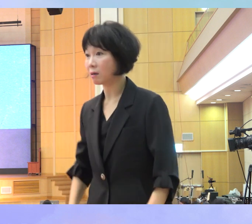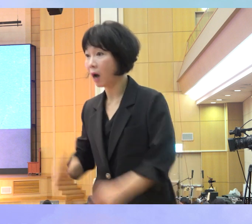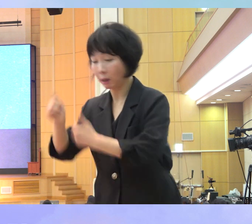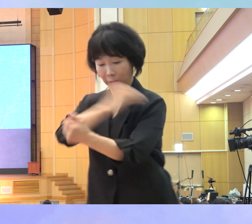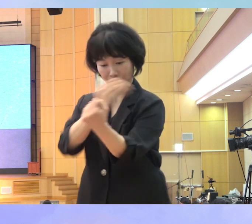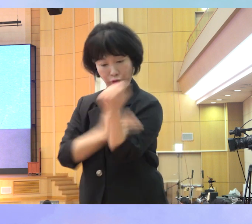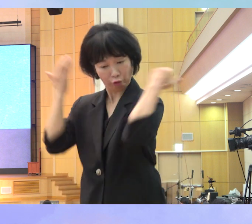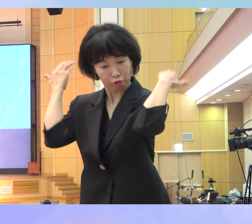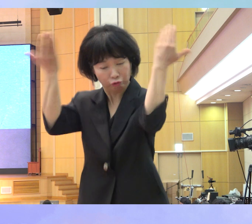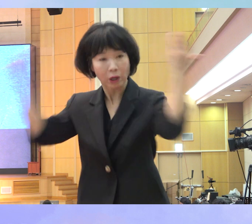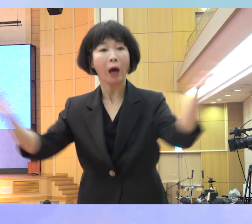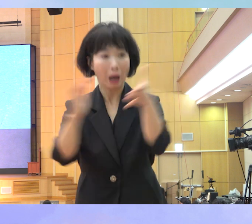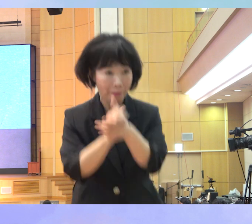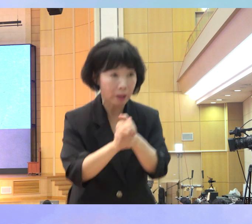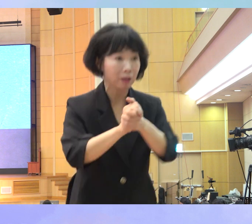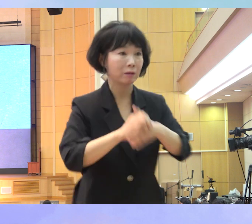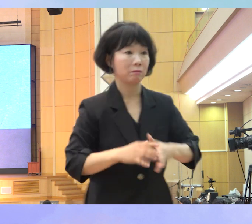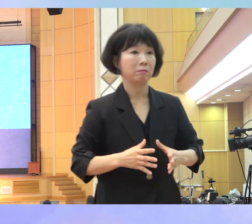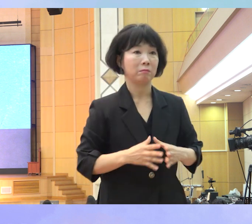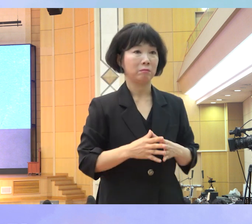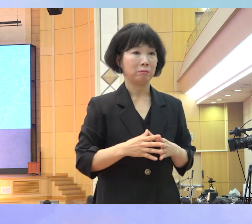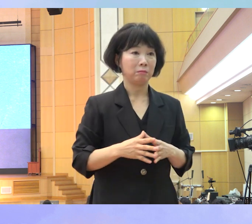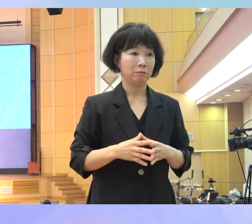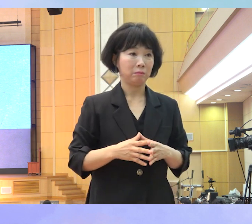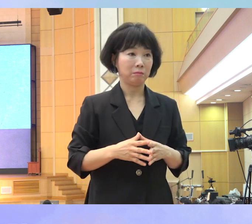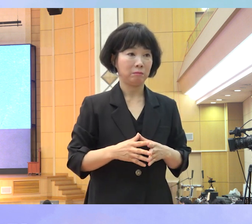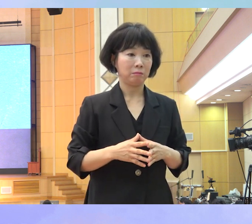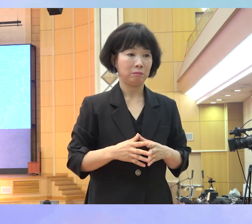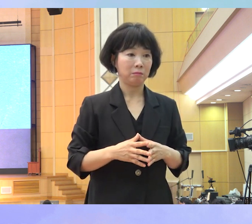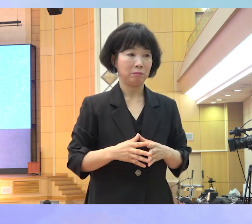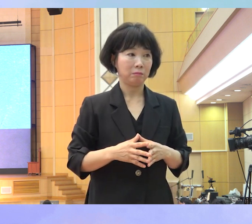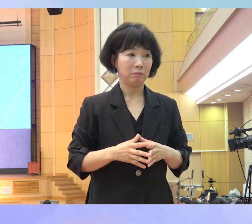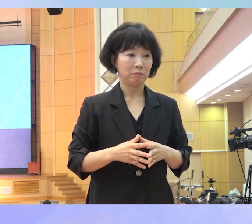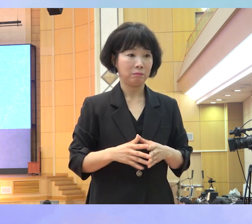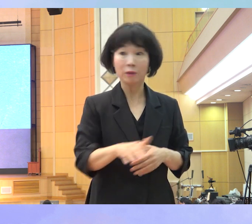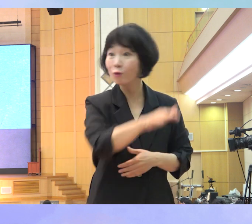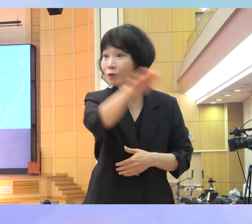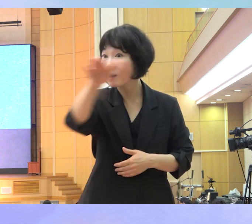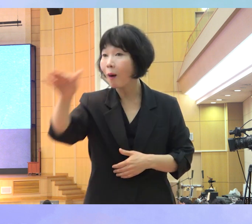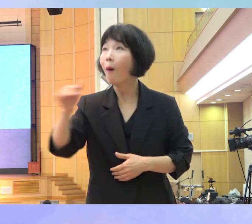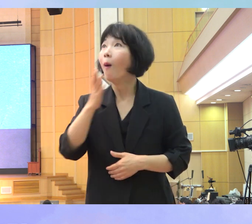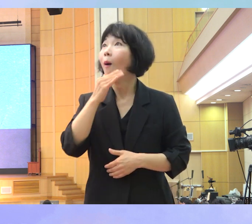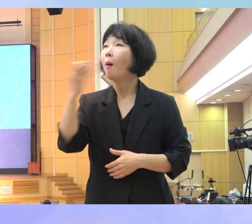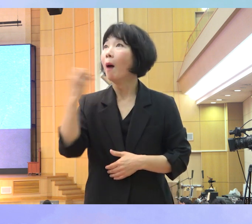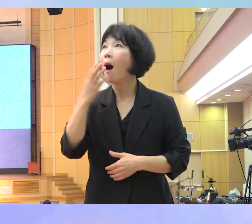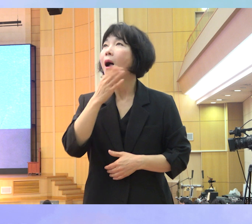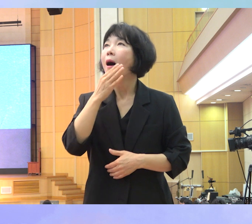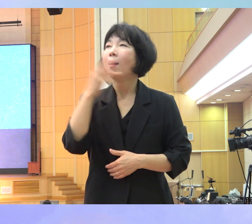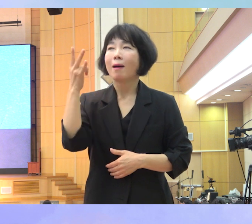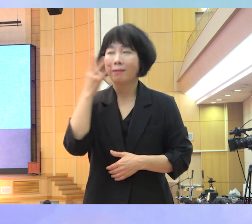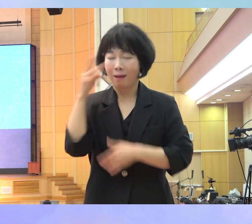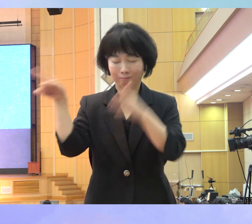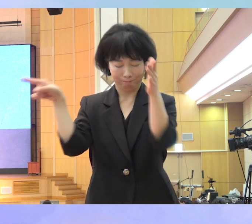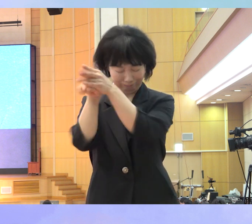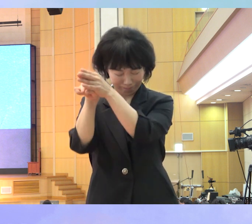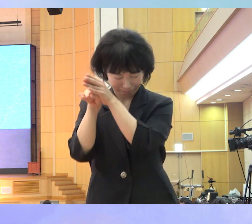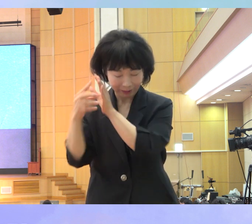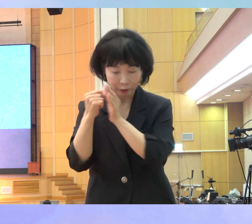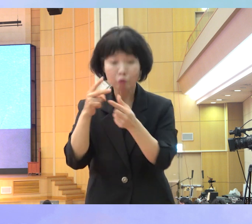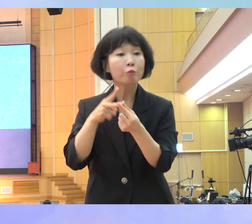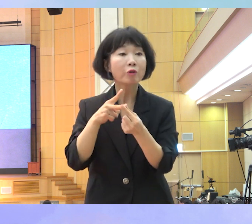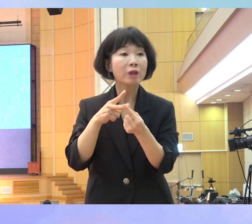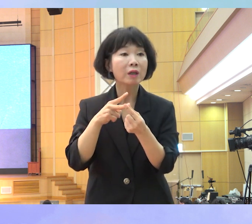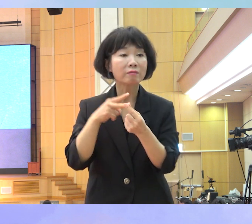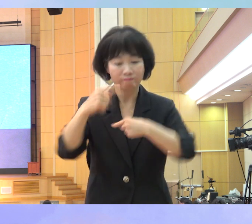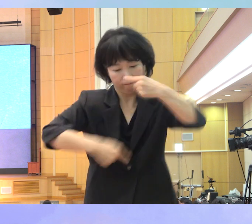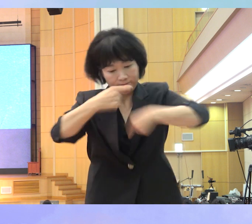준다 하시네. 할렐루야. 그러니까 우리는 뭐만 하면 돼요? 믿고 입으로 뭐해요? 선포하라는 거예요.